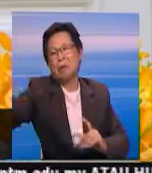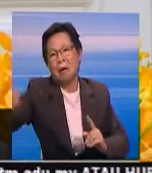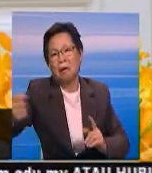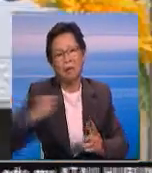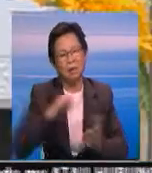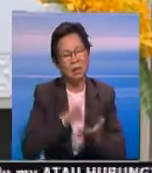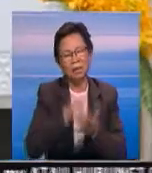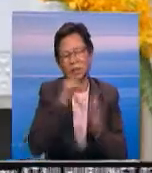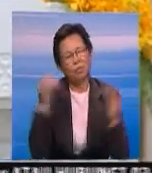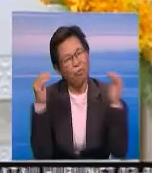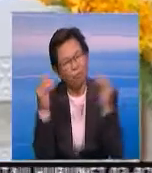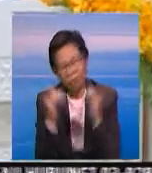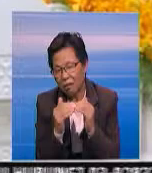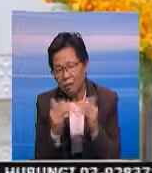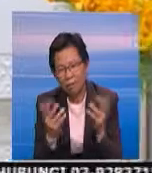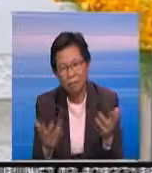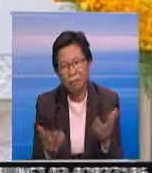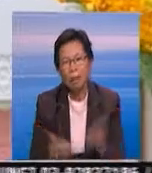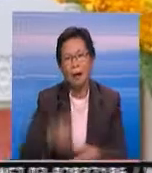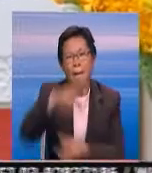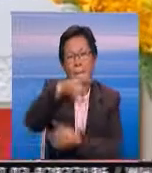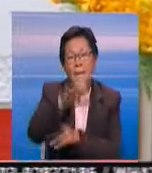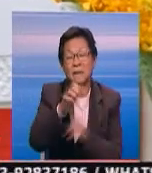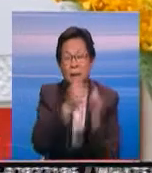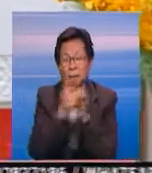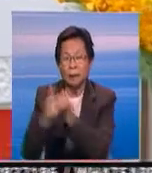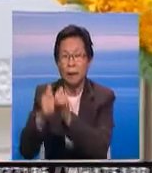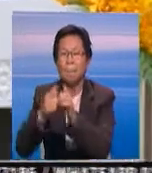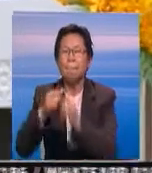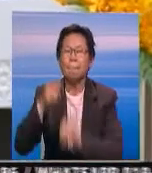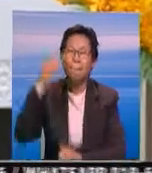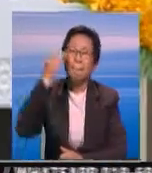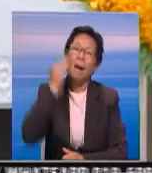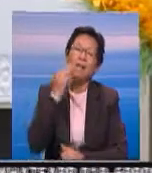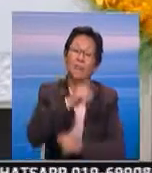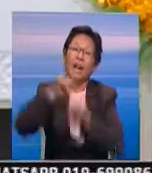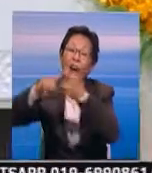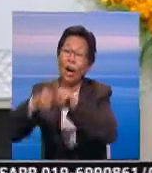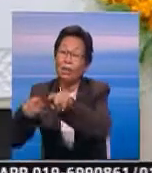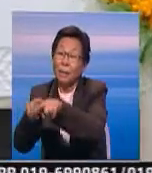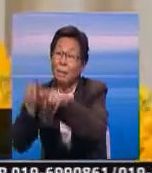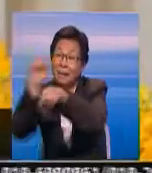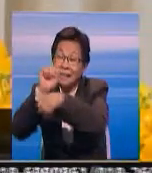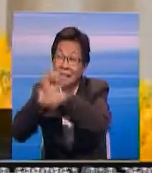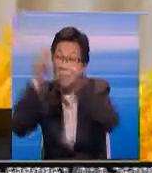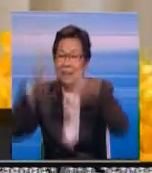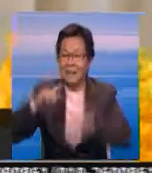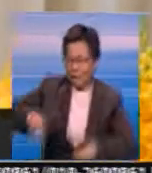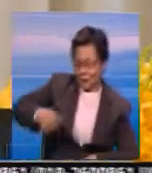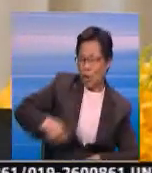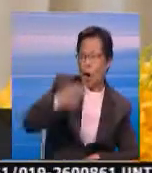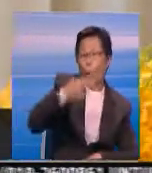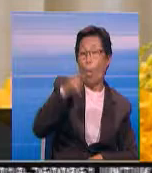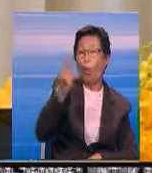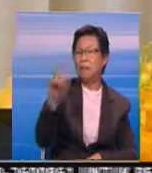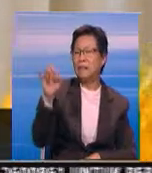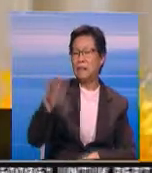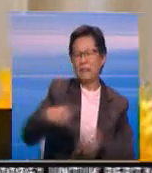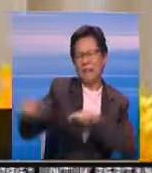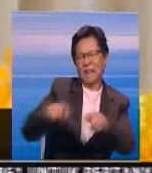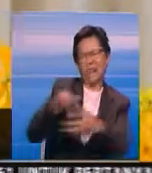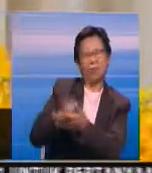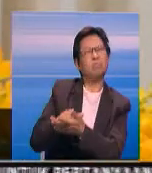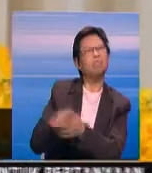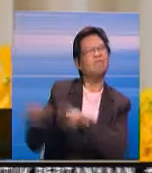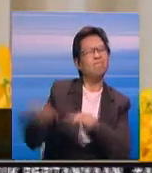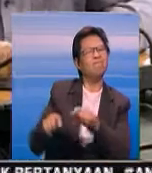unfair. Dalam sidang media bersama, Tun Mahathir dan rakan sejawatan di Kemboja, Hun Sen mendakwa tindakan sedemikian